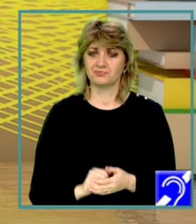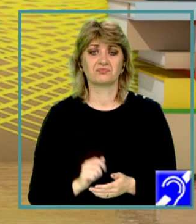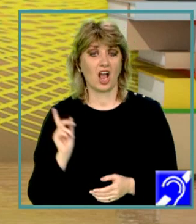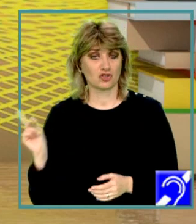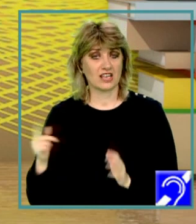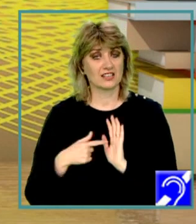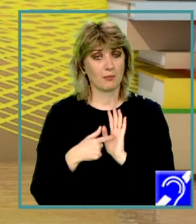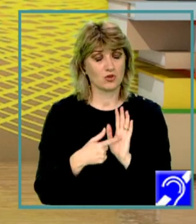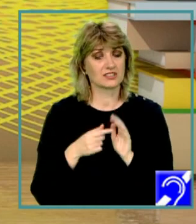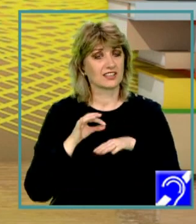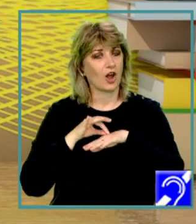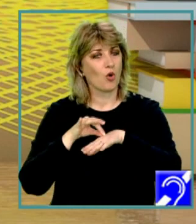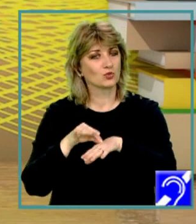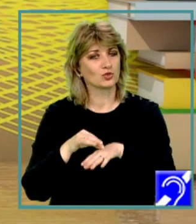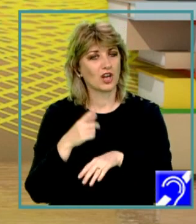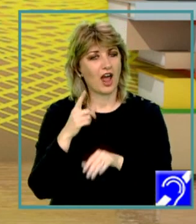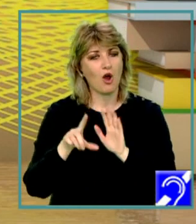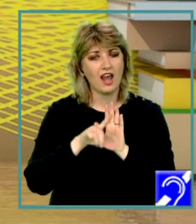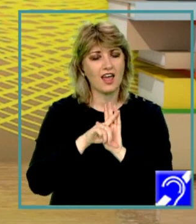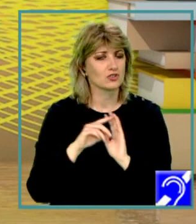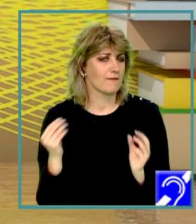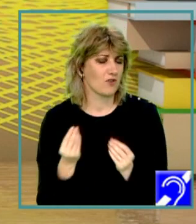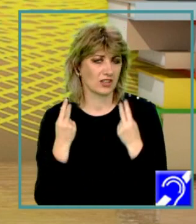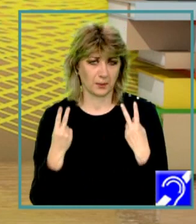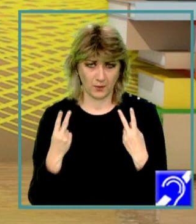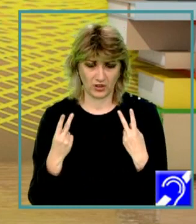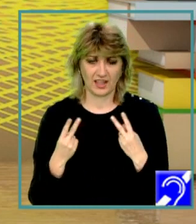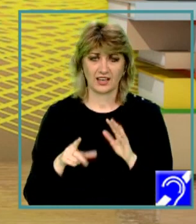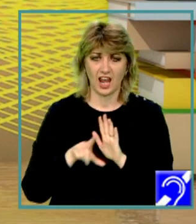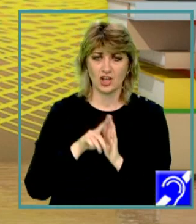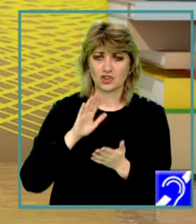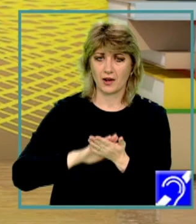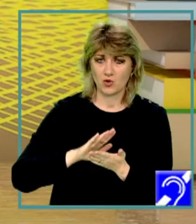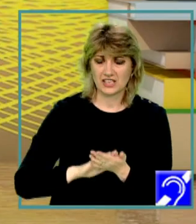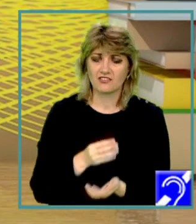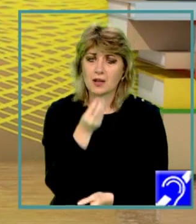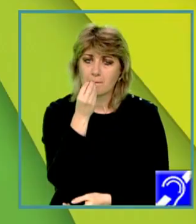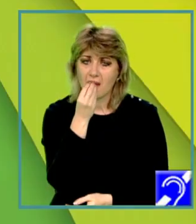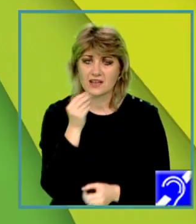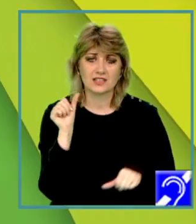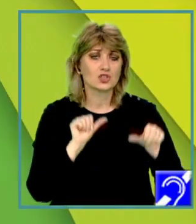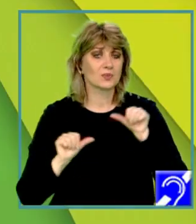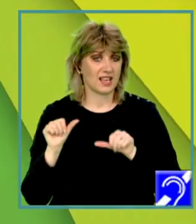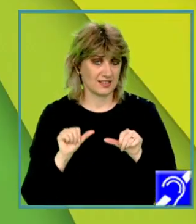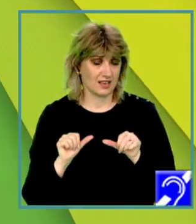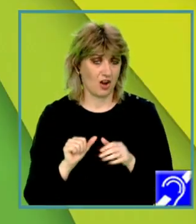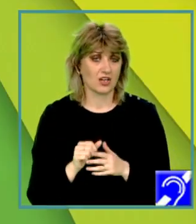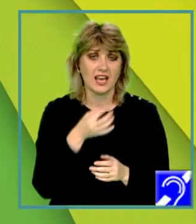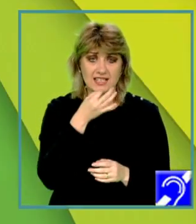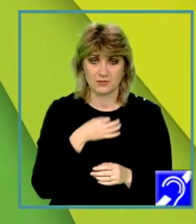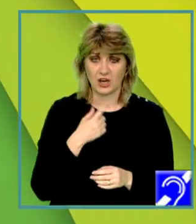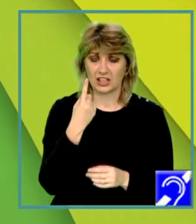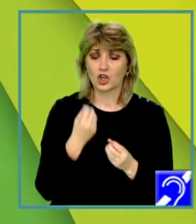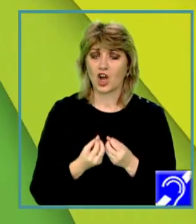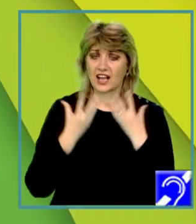ne conduce la o lege extrem de importantă legea conservării masei substanțelor care ne spune că între o